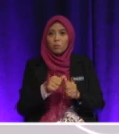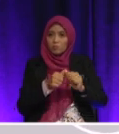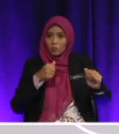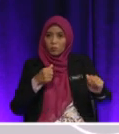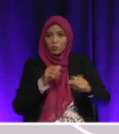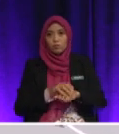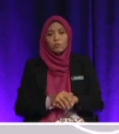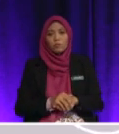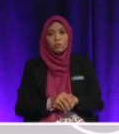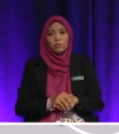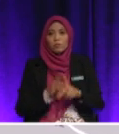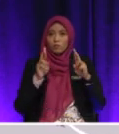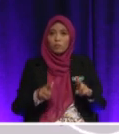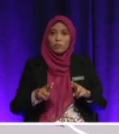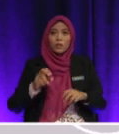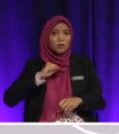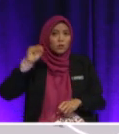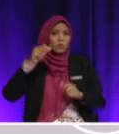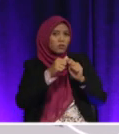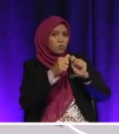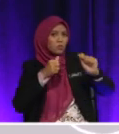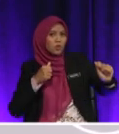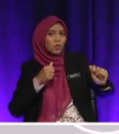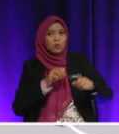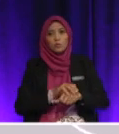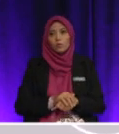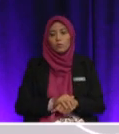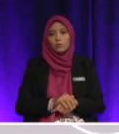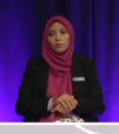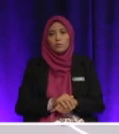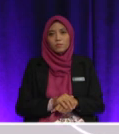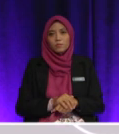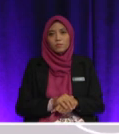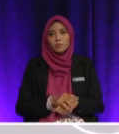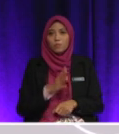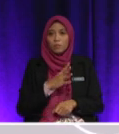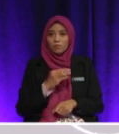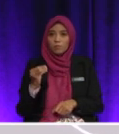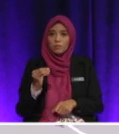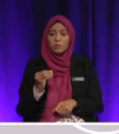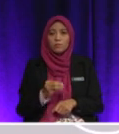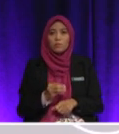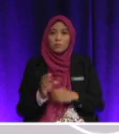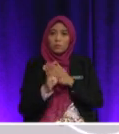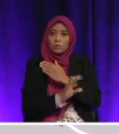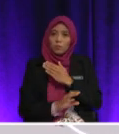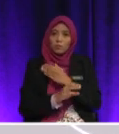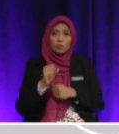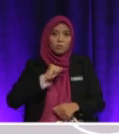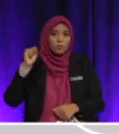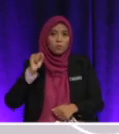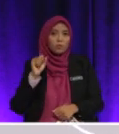kita rakyat Sahabat juga jauh ketinggalan kita hanya menjadi hamba kepada bintis dan kekayaan ekonomi negara kita